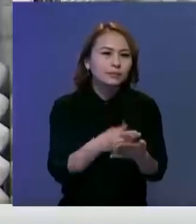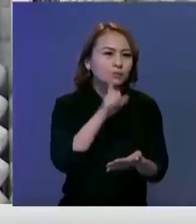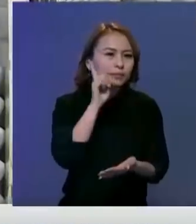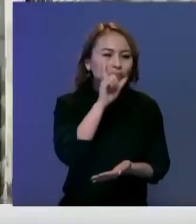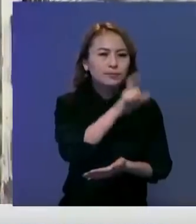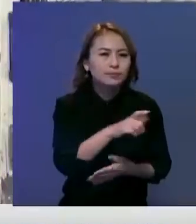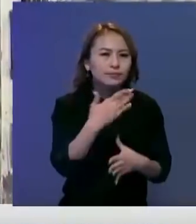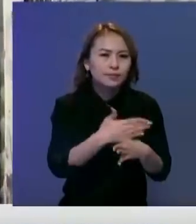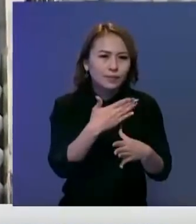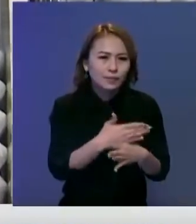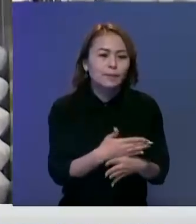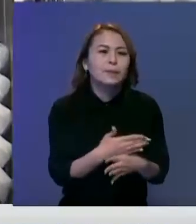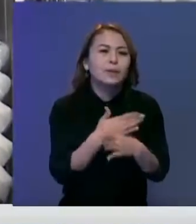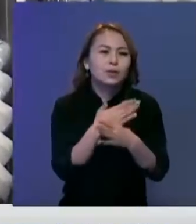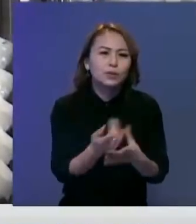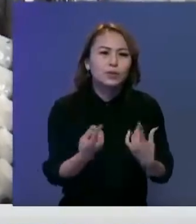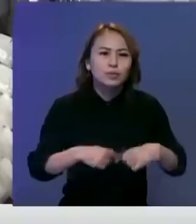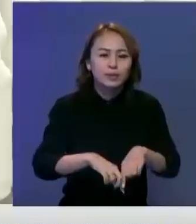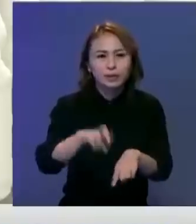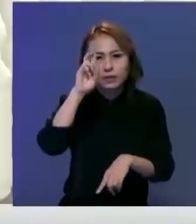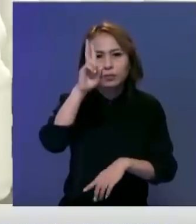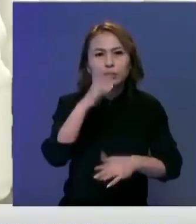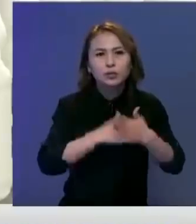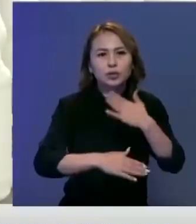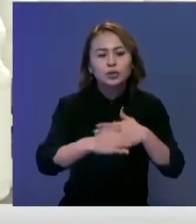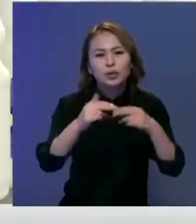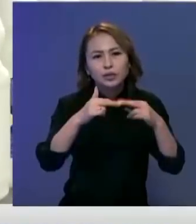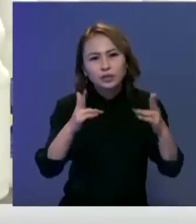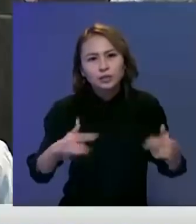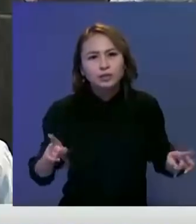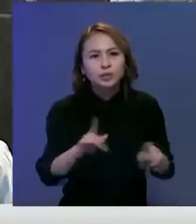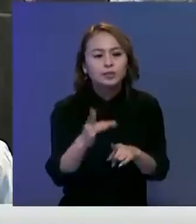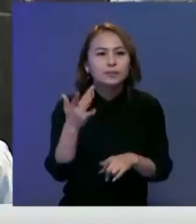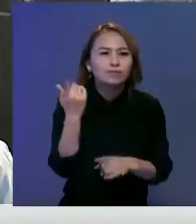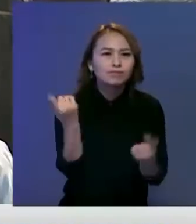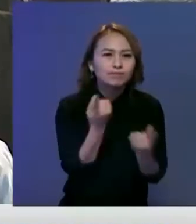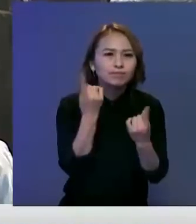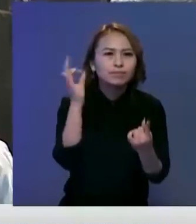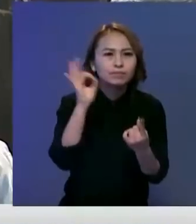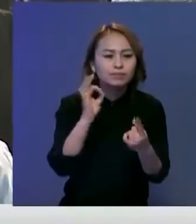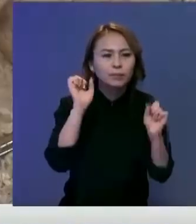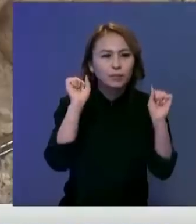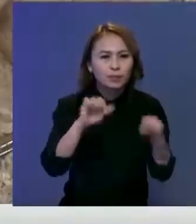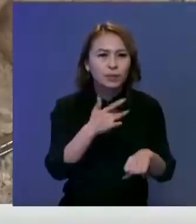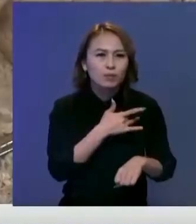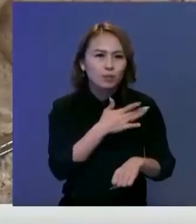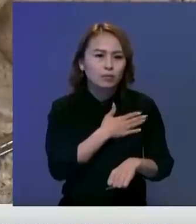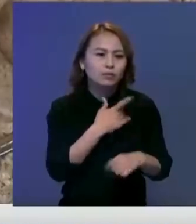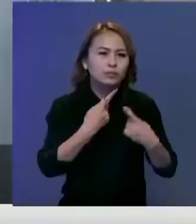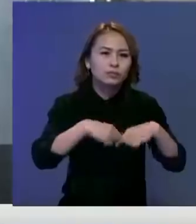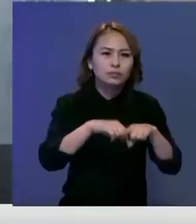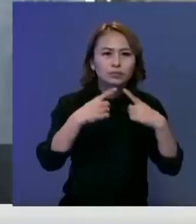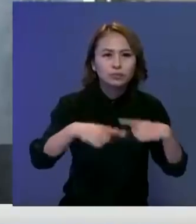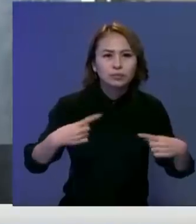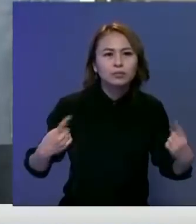мысалы волонтерлармен қайырындылығы үйімдарға мемлекеттік мүлікті женілдік арқылы пайдылануға мүмкіндік беріледі. Аталмыш үйімдарға